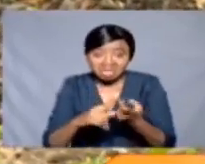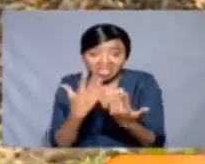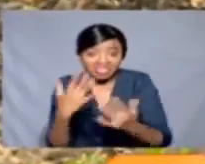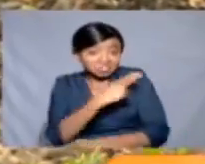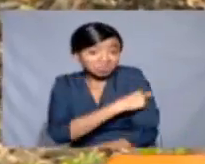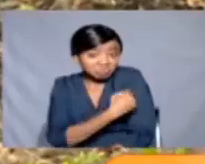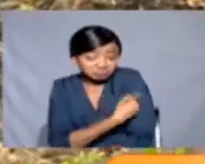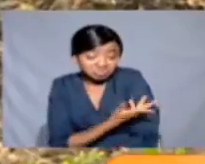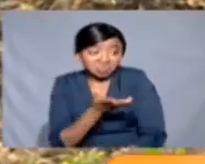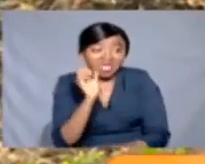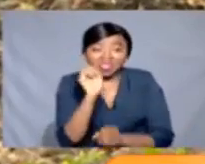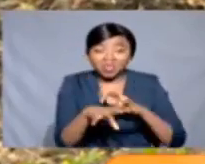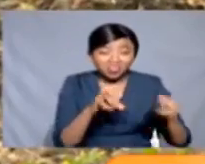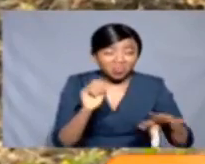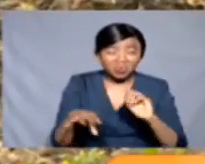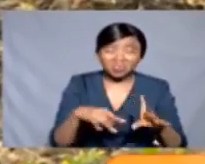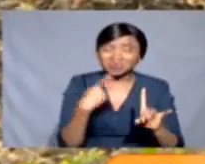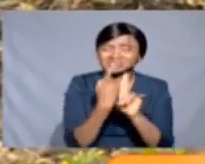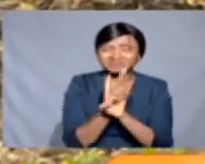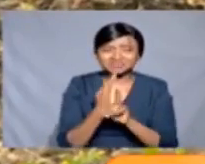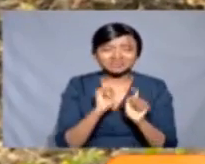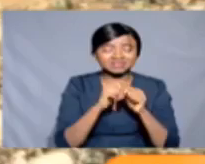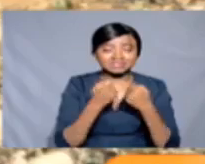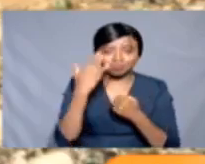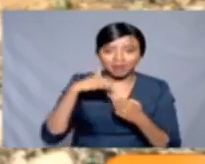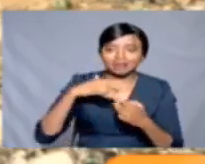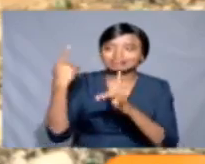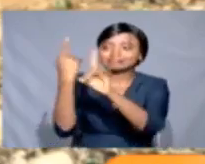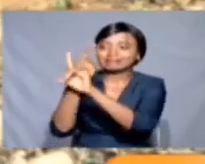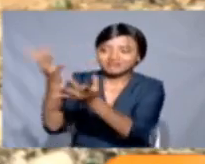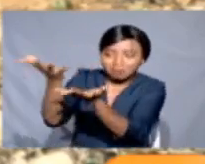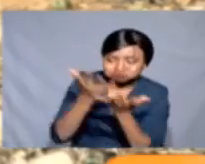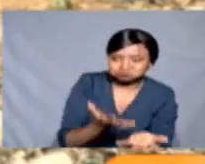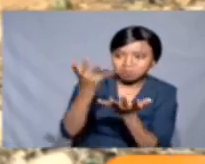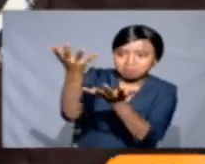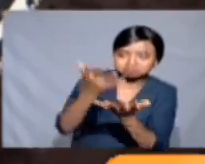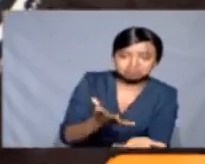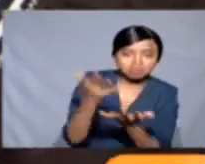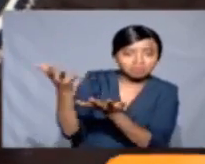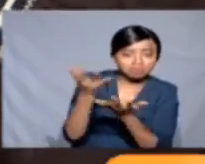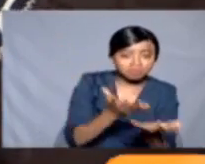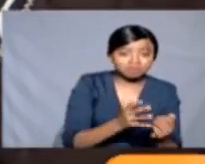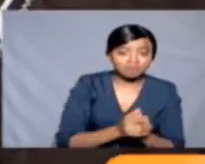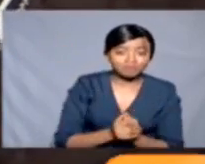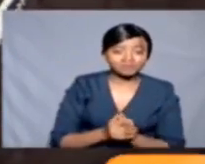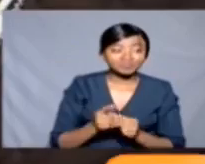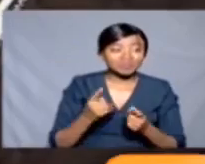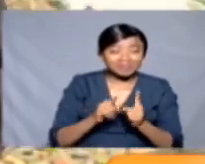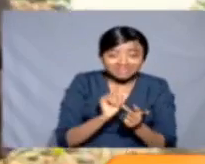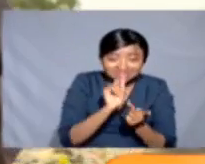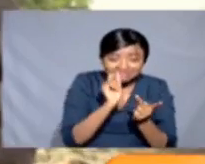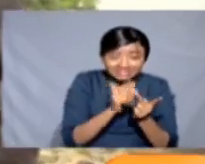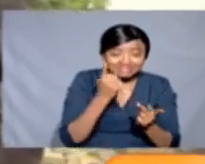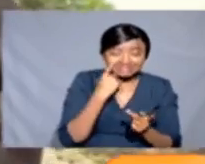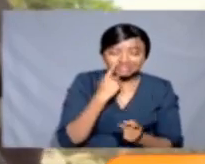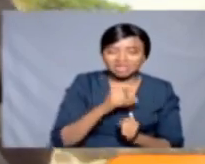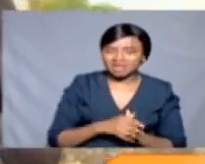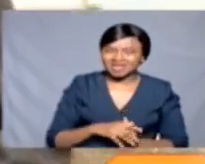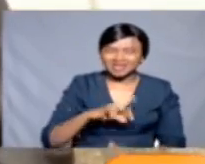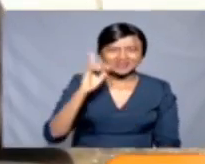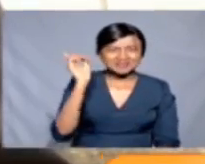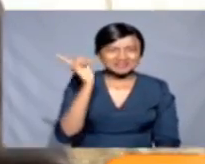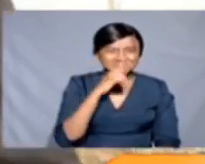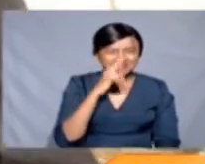kitu hapa. Chafu ina mingi mingi ilikuwa inatoka mahali tofauti tofauti. Chege establishes that the level of pollution is twice the